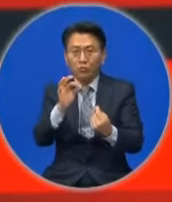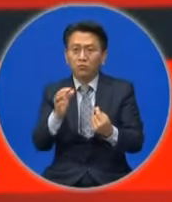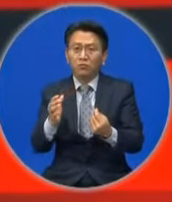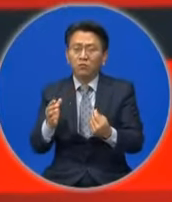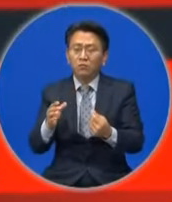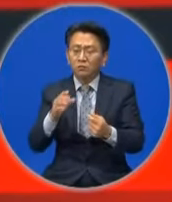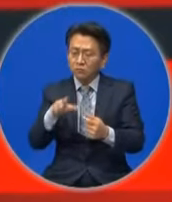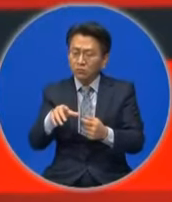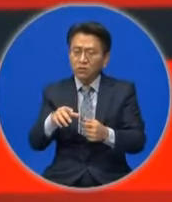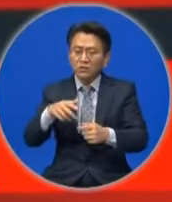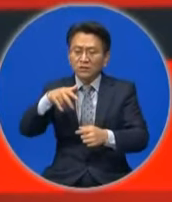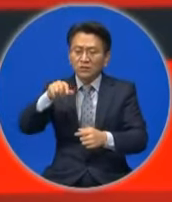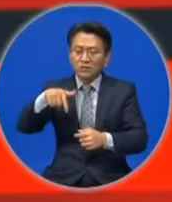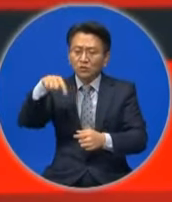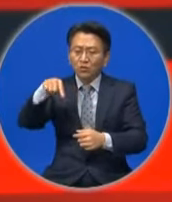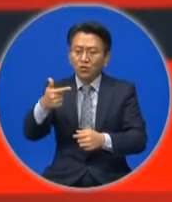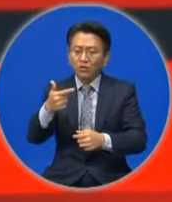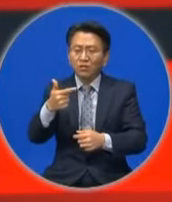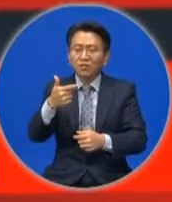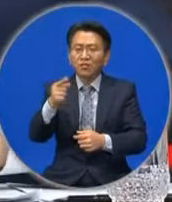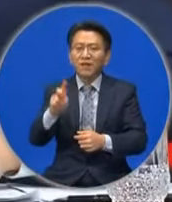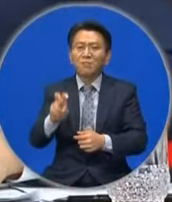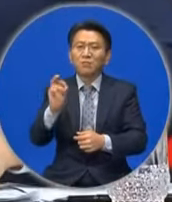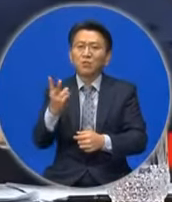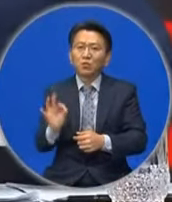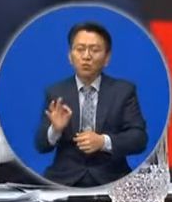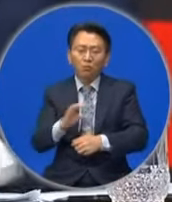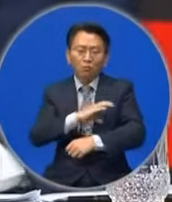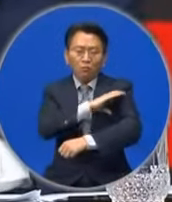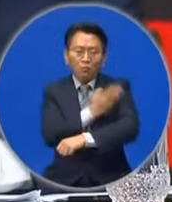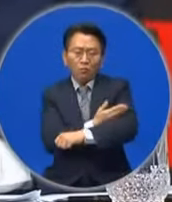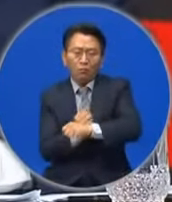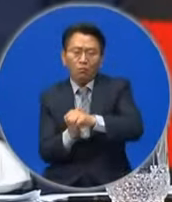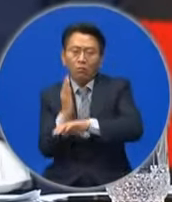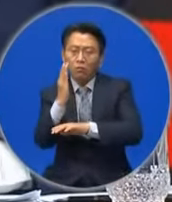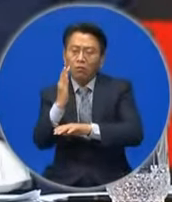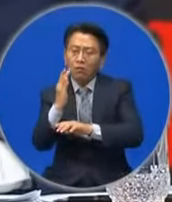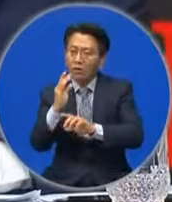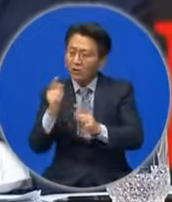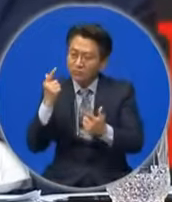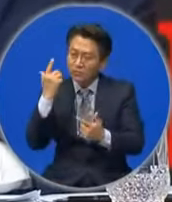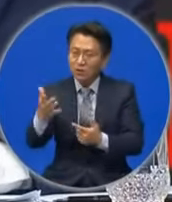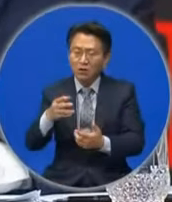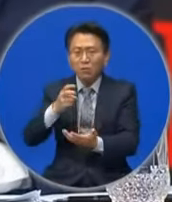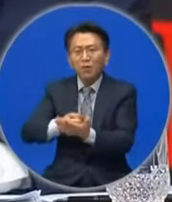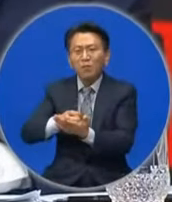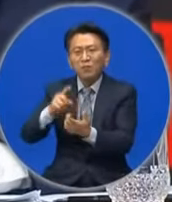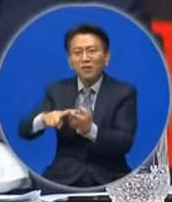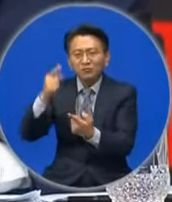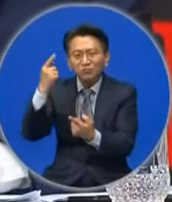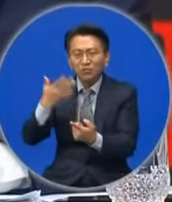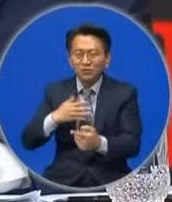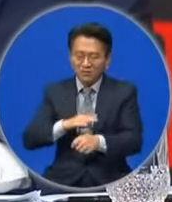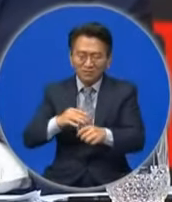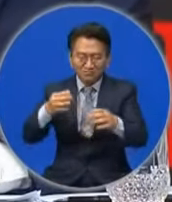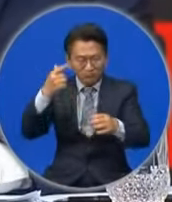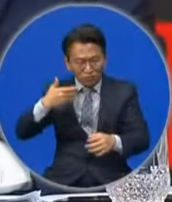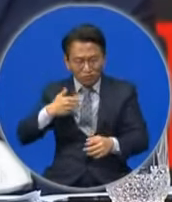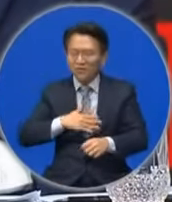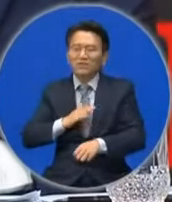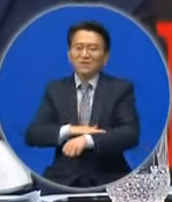거의 직권남용에 준하는 거 아닙니까? 아니 원론적인 법리만 좀 여쭤보는 겁니다. 잘 모르겠고요.